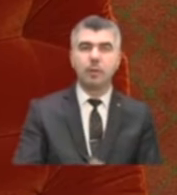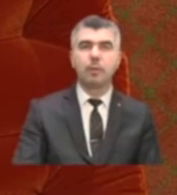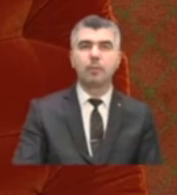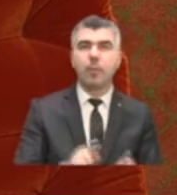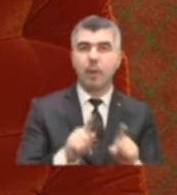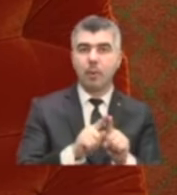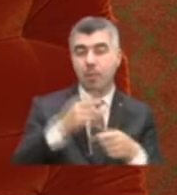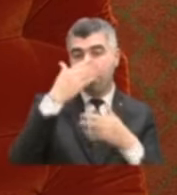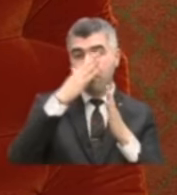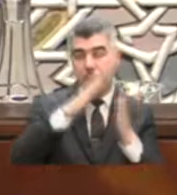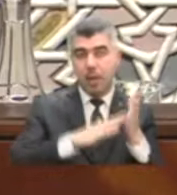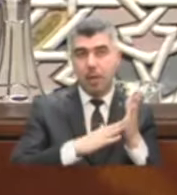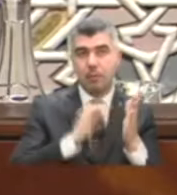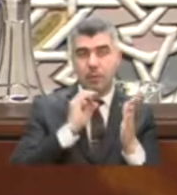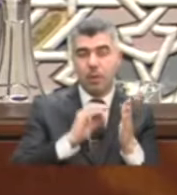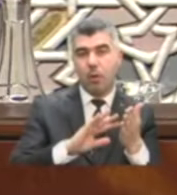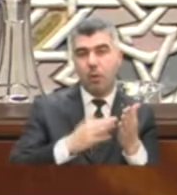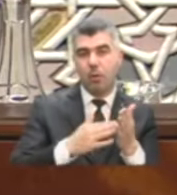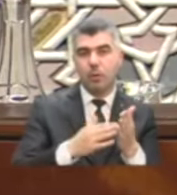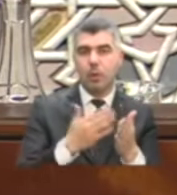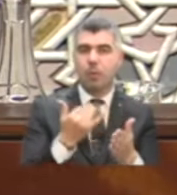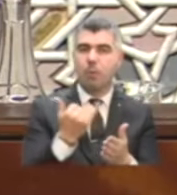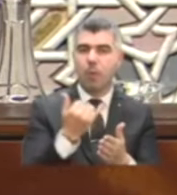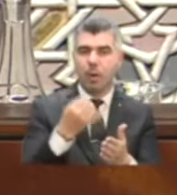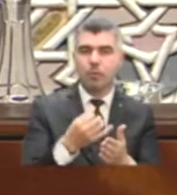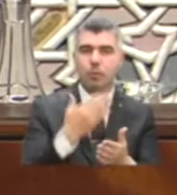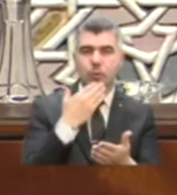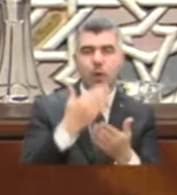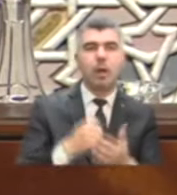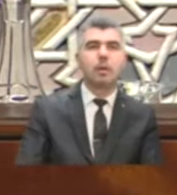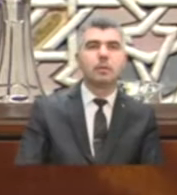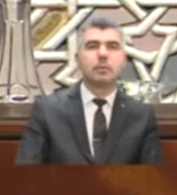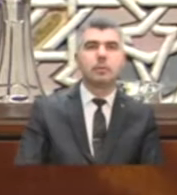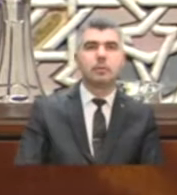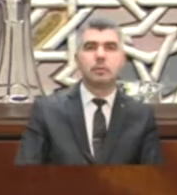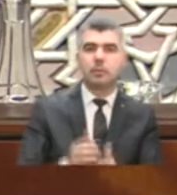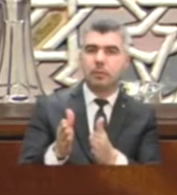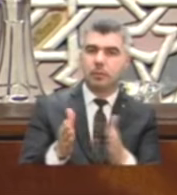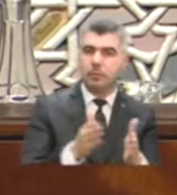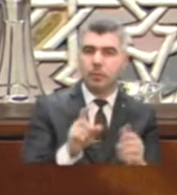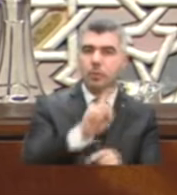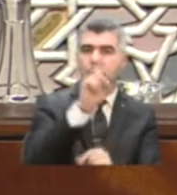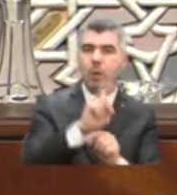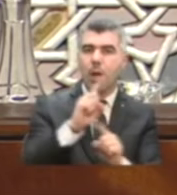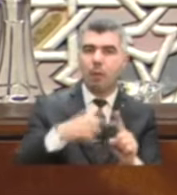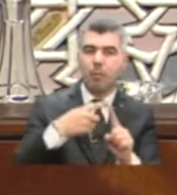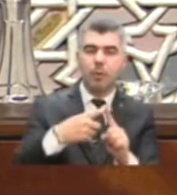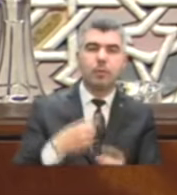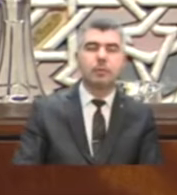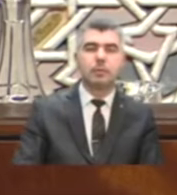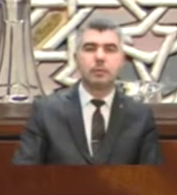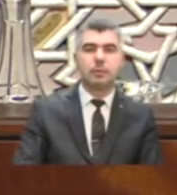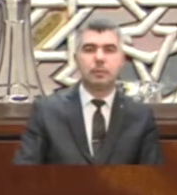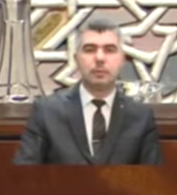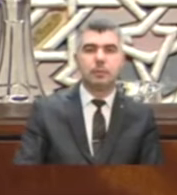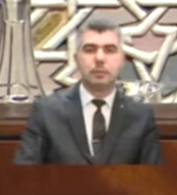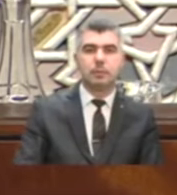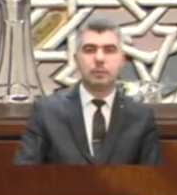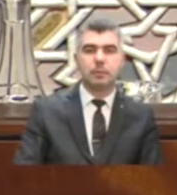الى الممر الوحيد لعبور الطاقه. شكرا. تعقيب السيد نائب.